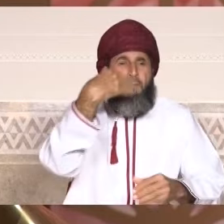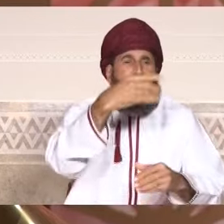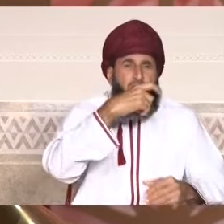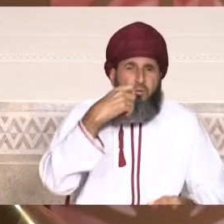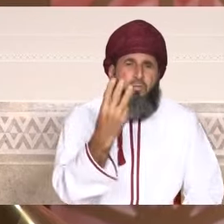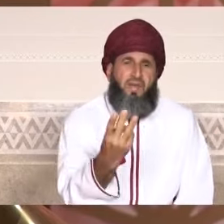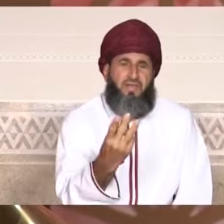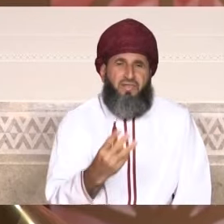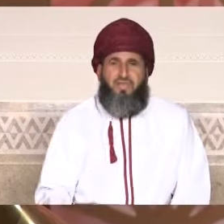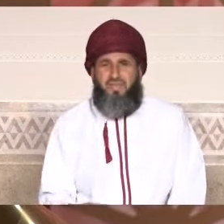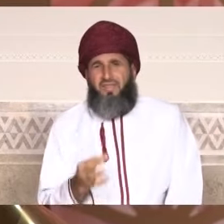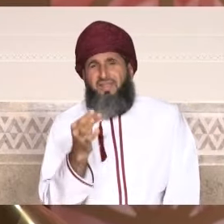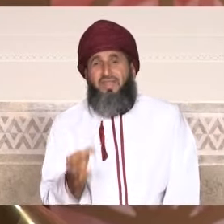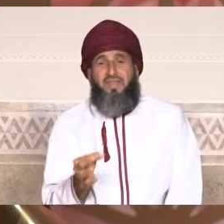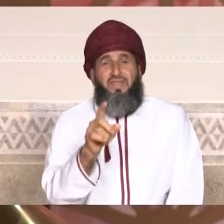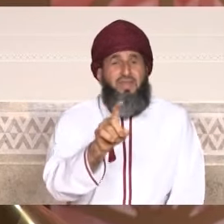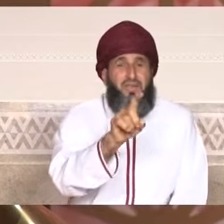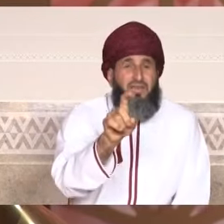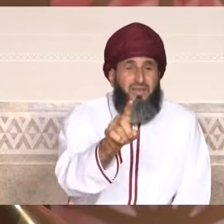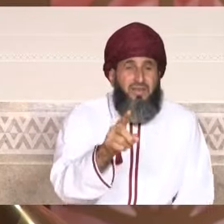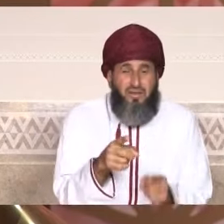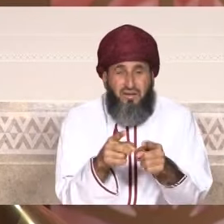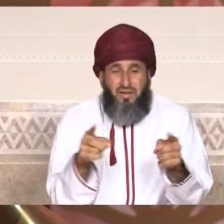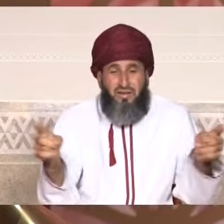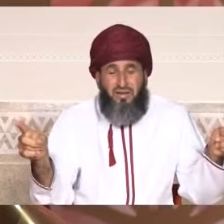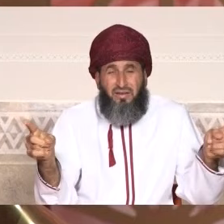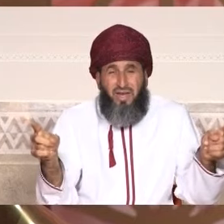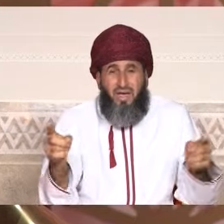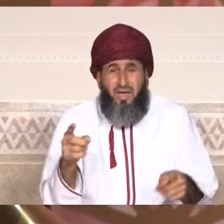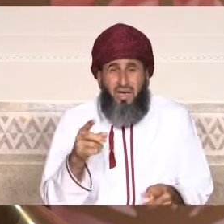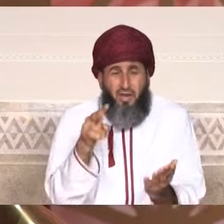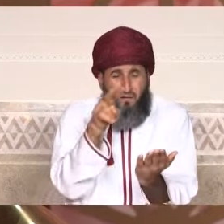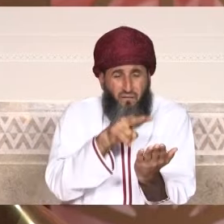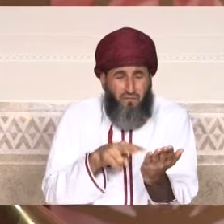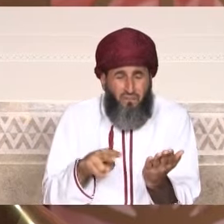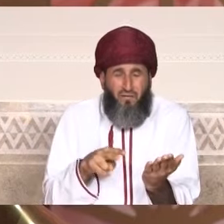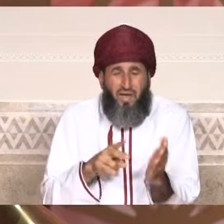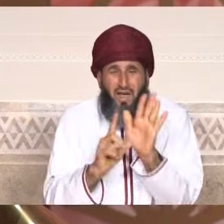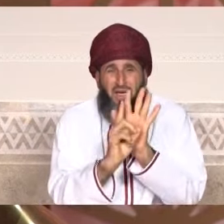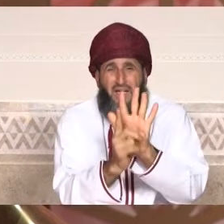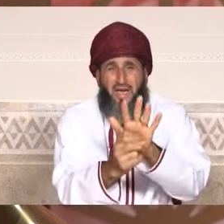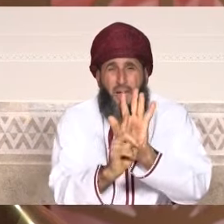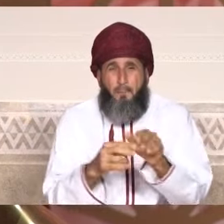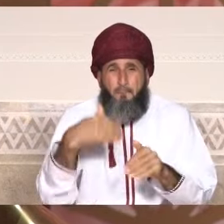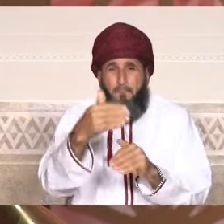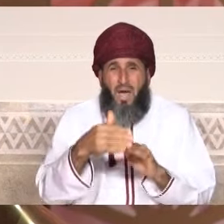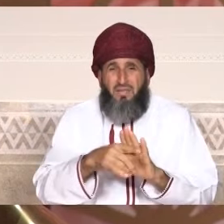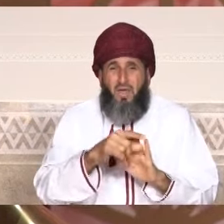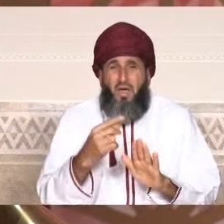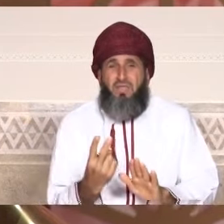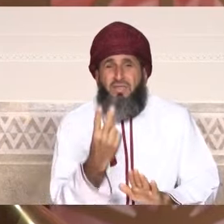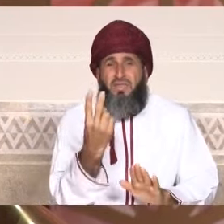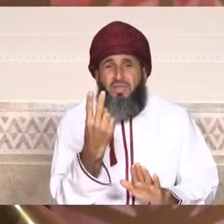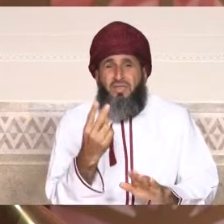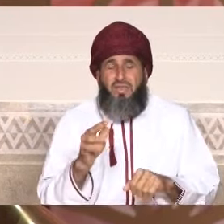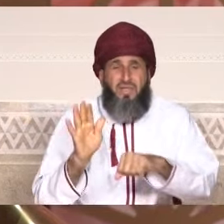والسؤال الآخر الذي كان حول إطالة الإمام في القراءة بعد الفاتحة مما